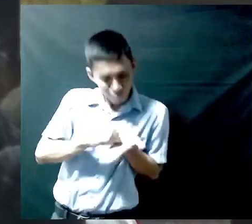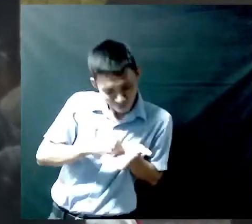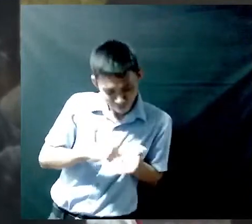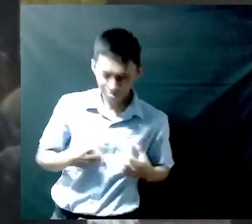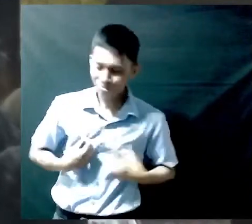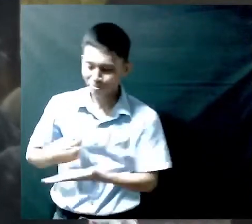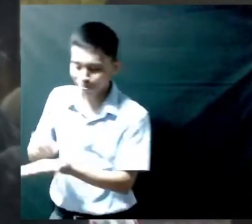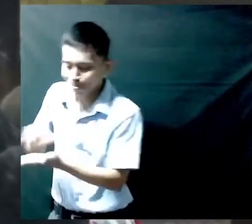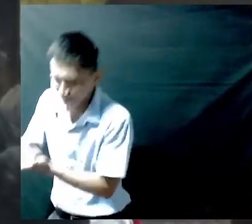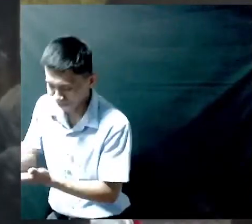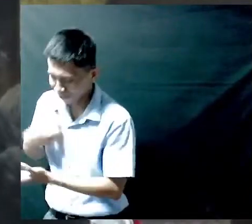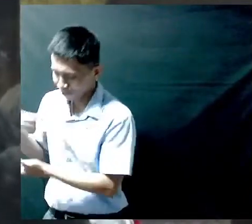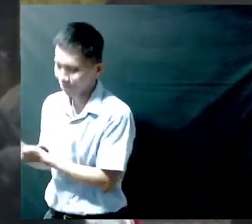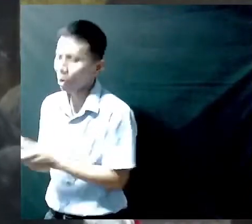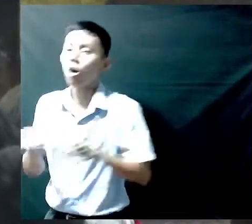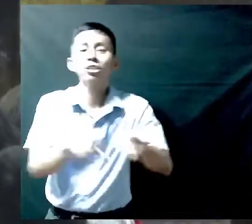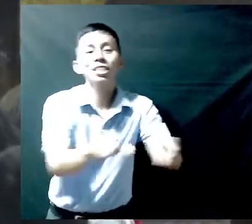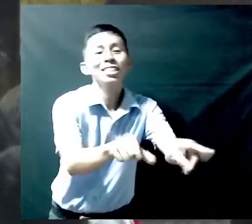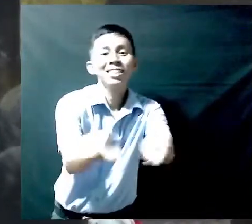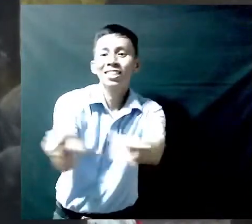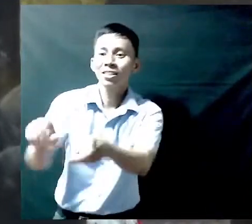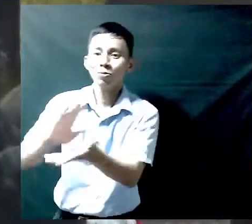Ano na presyo mo ngayon?